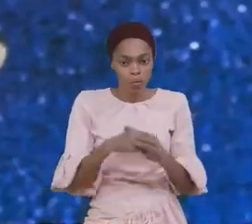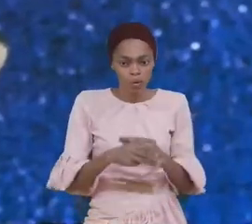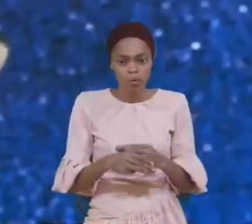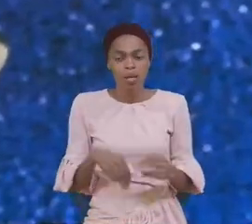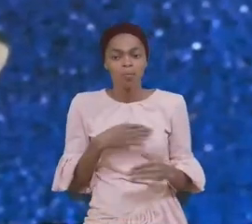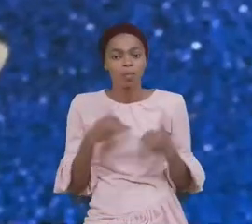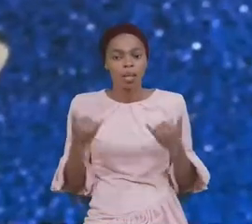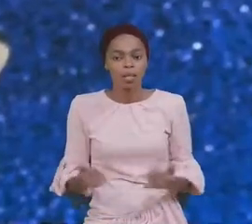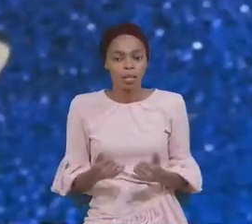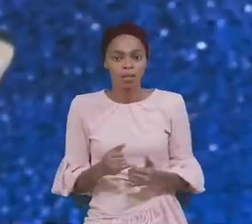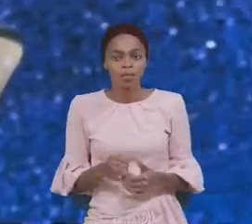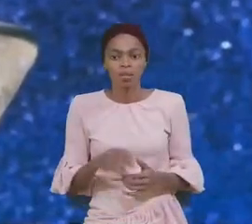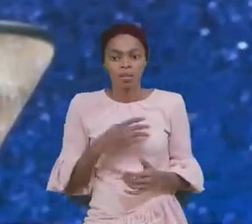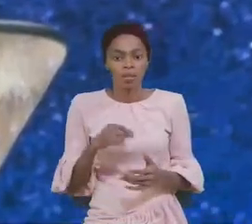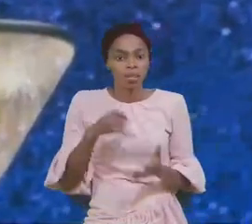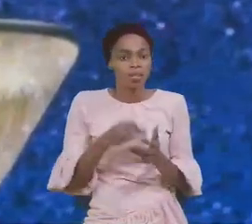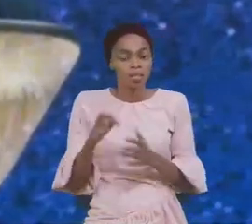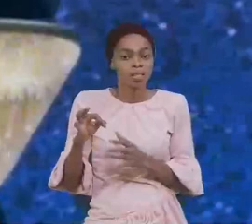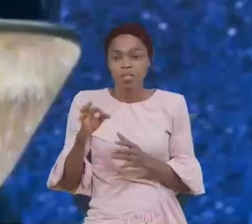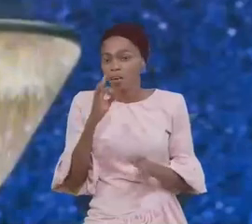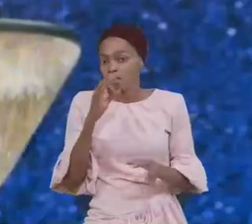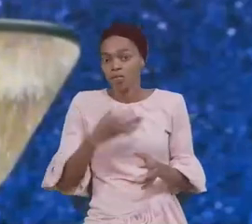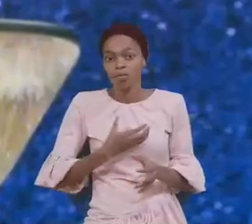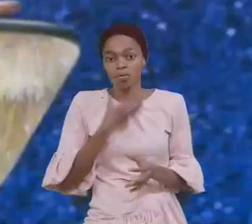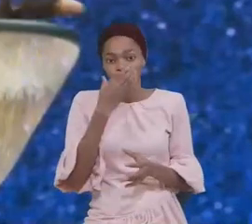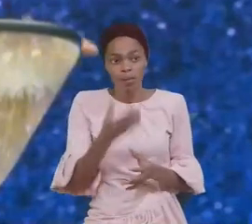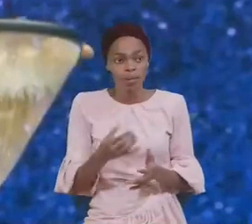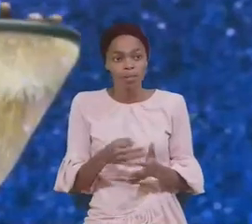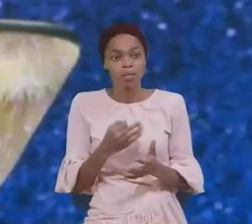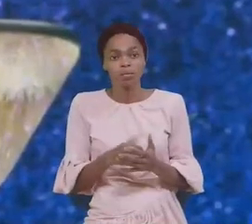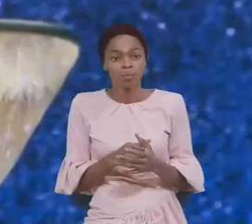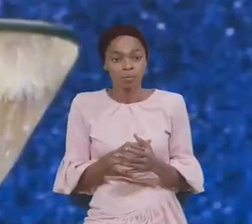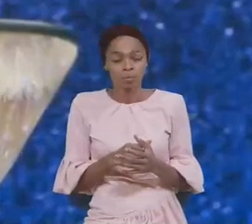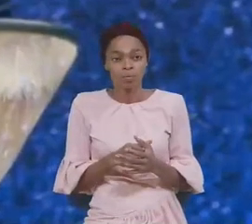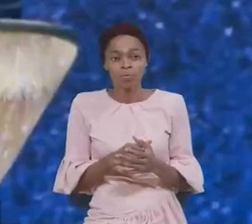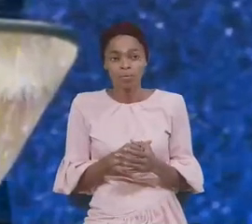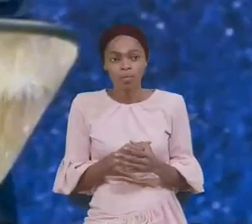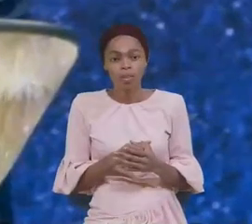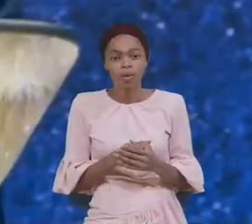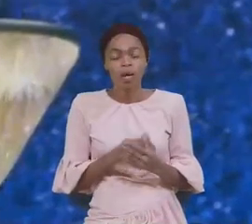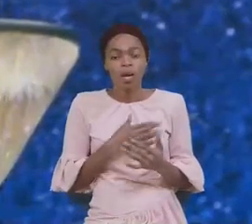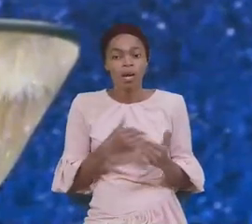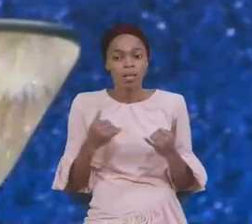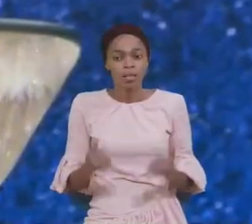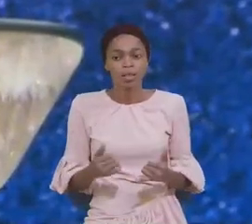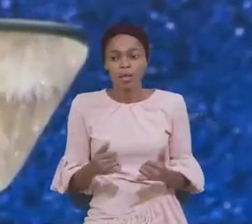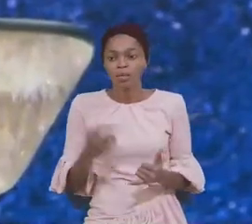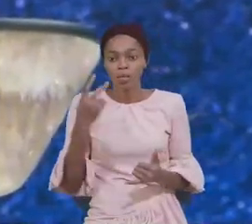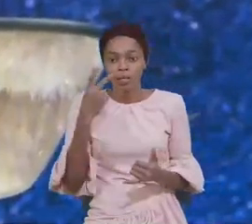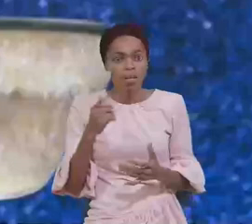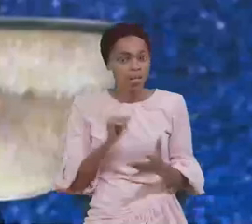c'est toujours la foi. Et on crie, c'est la foi. Ce qu'on fait, c'est la foi. On va devant, c'est la foi.